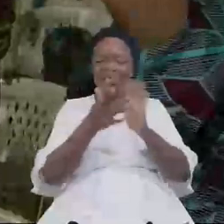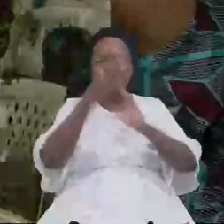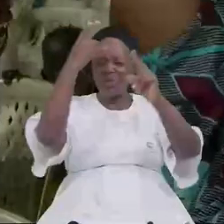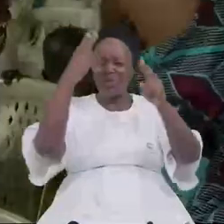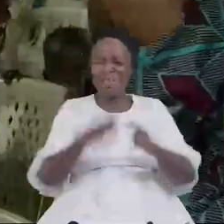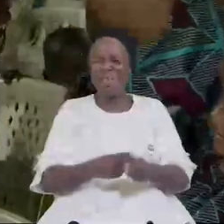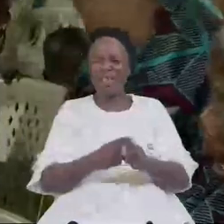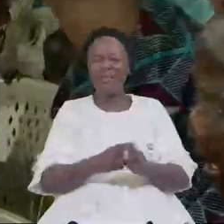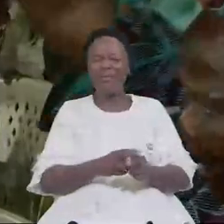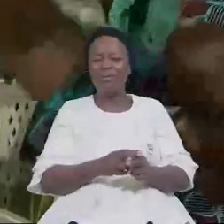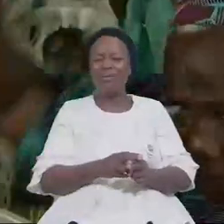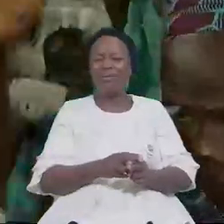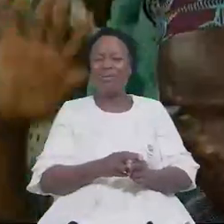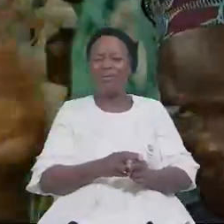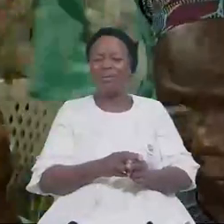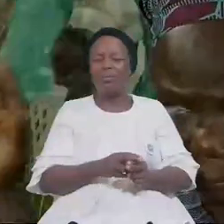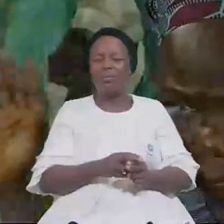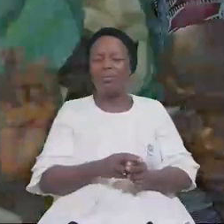Jésus-Christ.